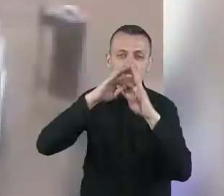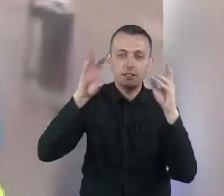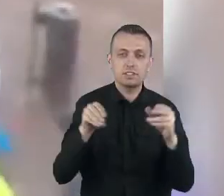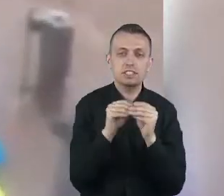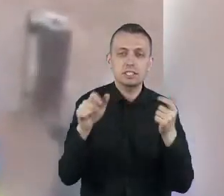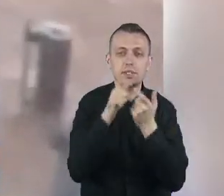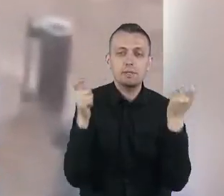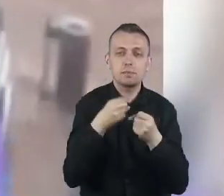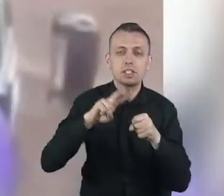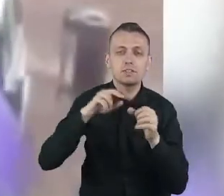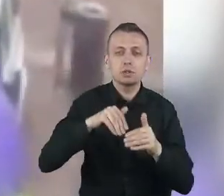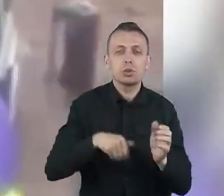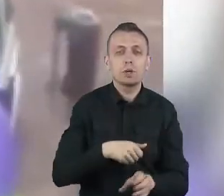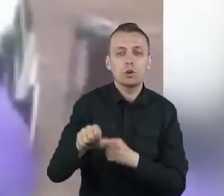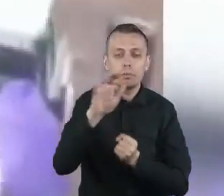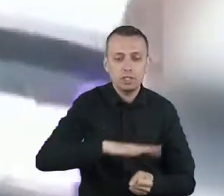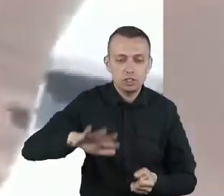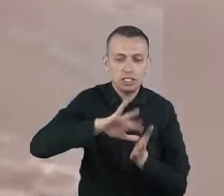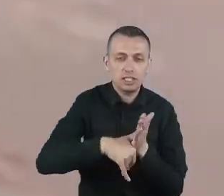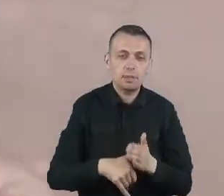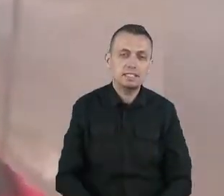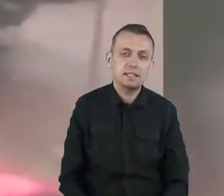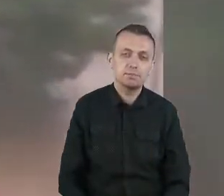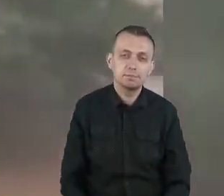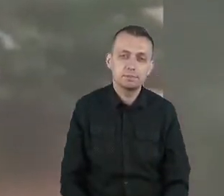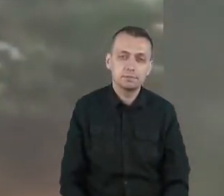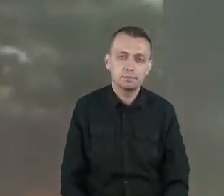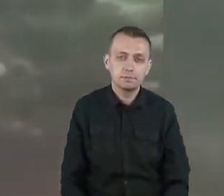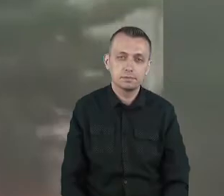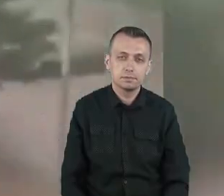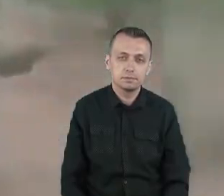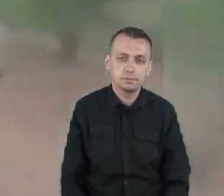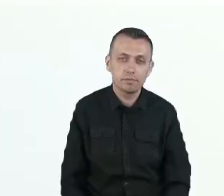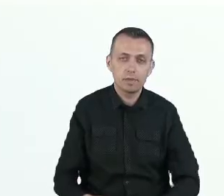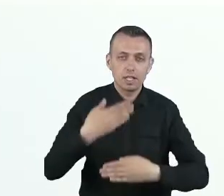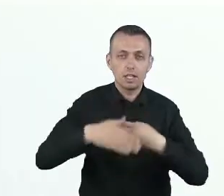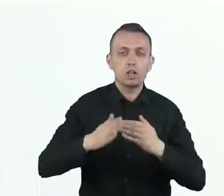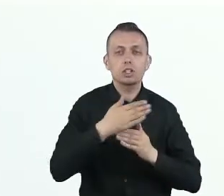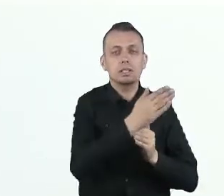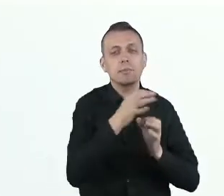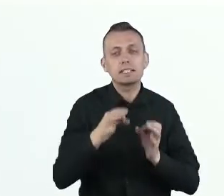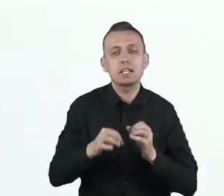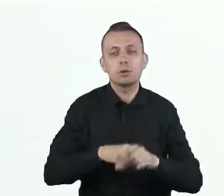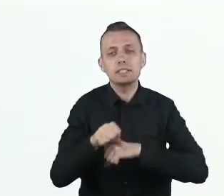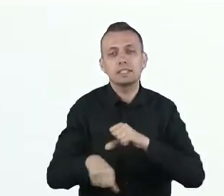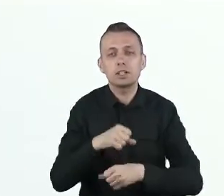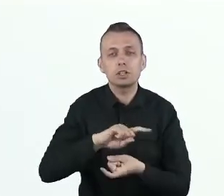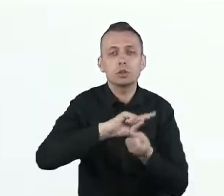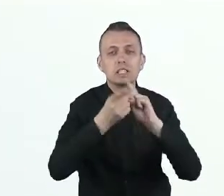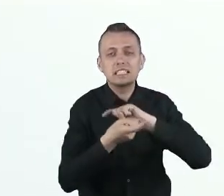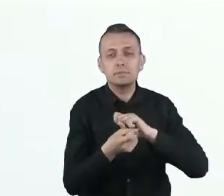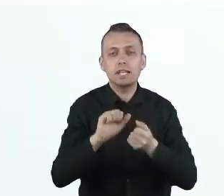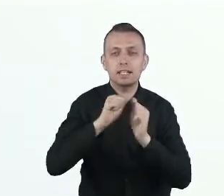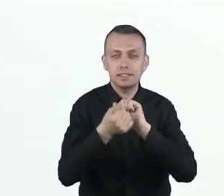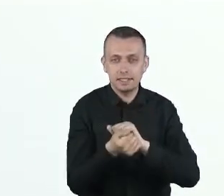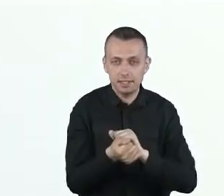zagrożeniach, jakie mogą wystąpić na terenie miasta. Dla Wiadomości Dnia, Paweł Albiniak. Z końcem marca bieżącego roku weszły w